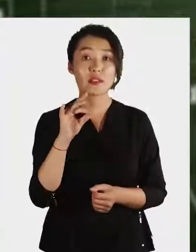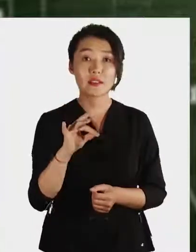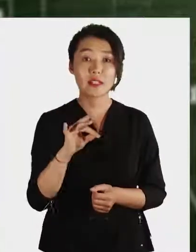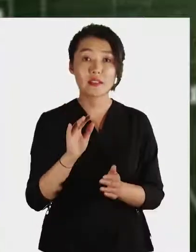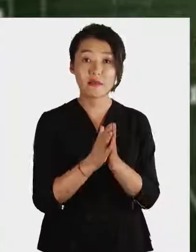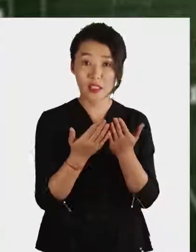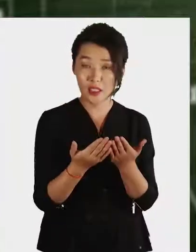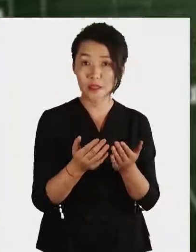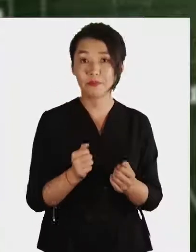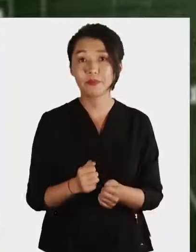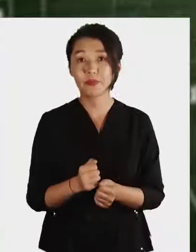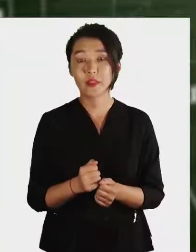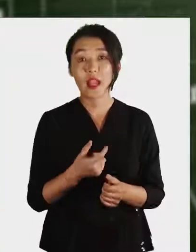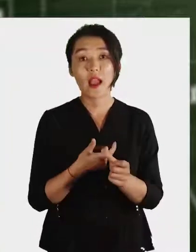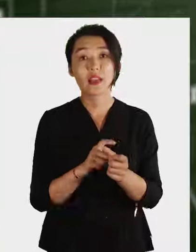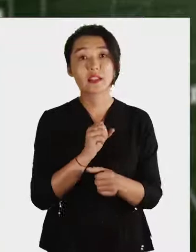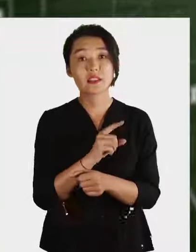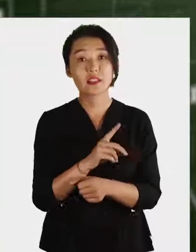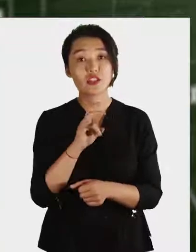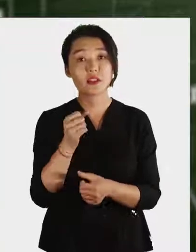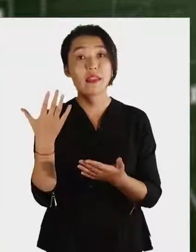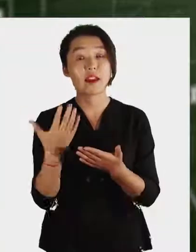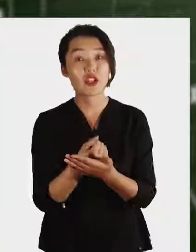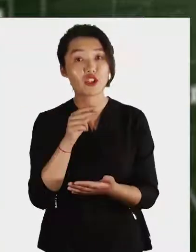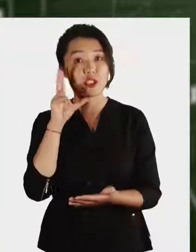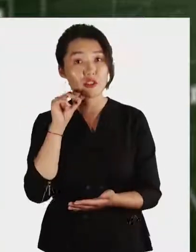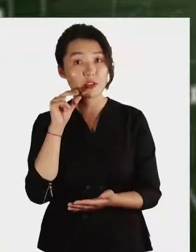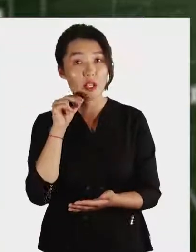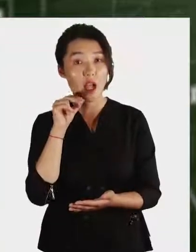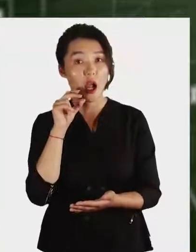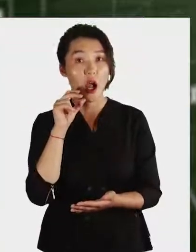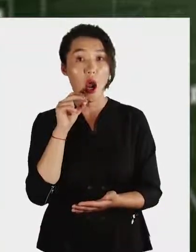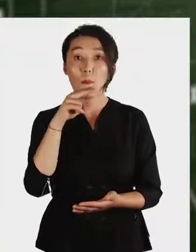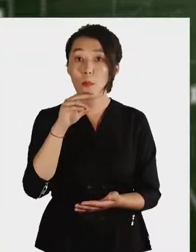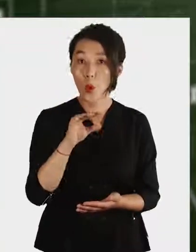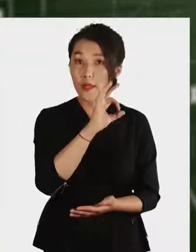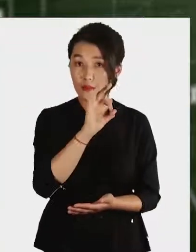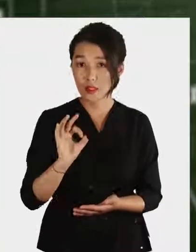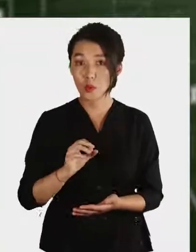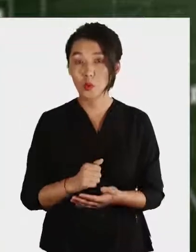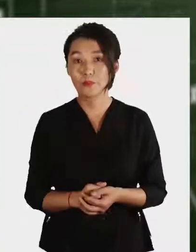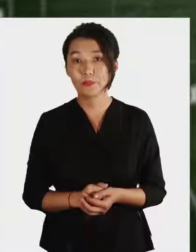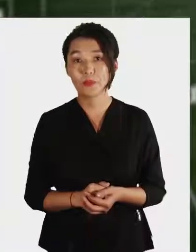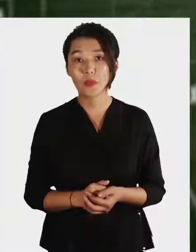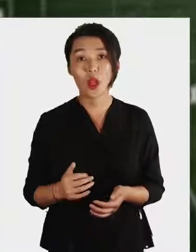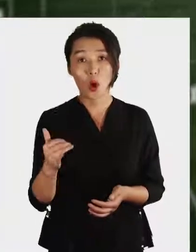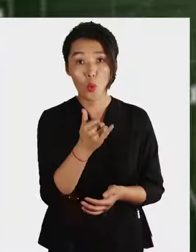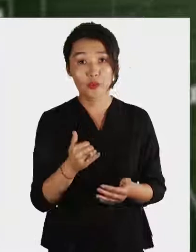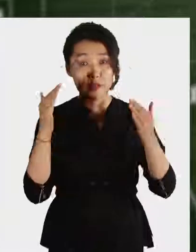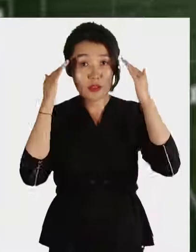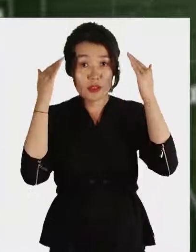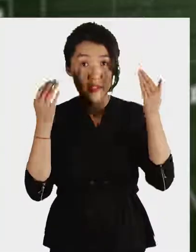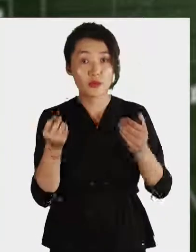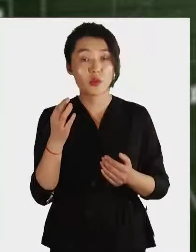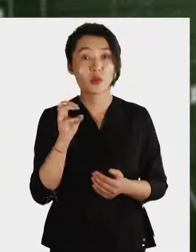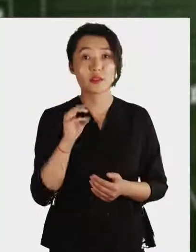книге? Это задача на нахождение числа по проценту. У нас неизвестно, сколько